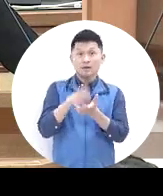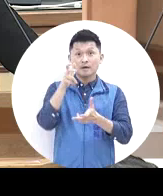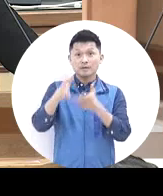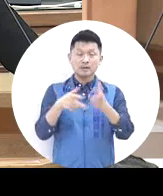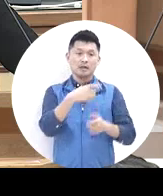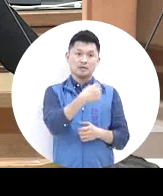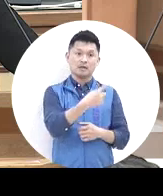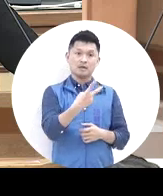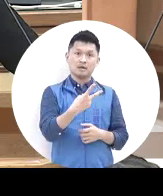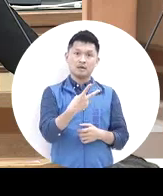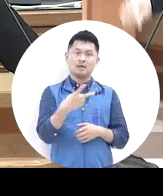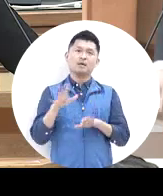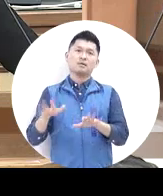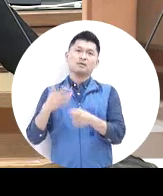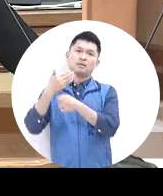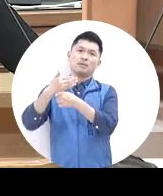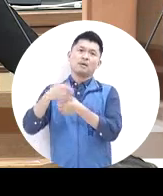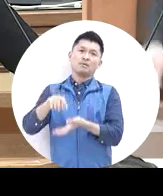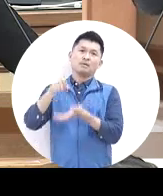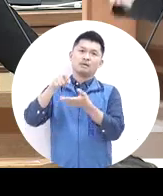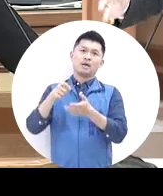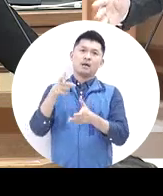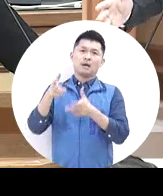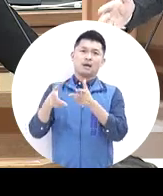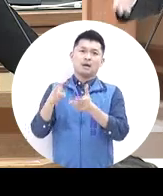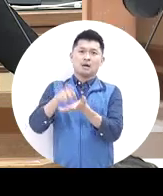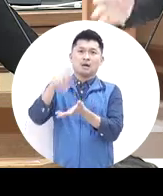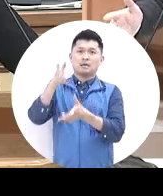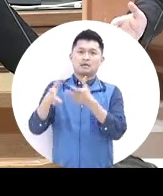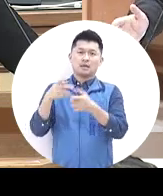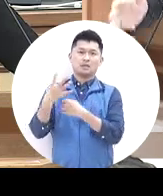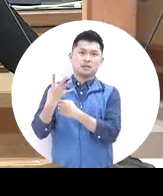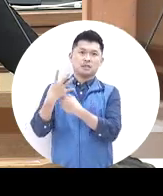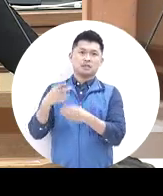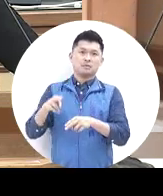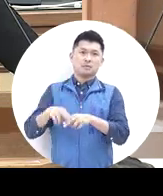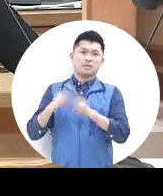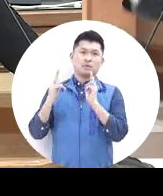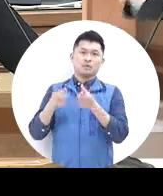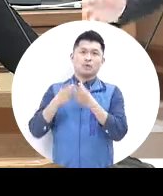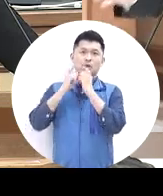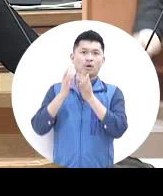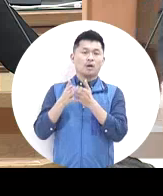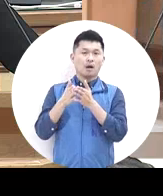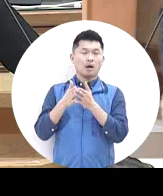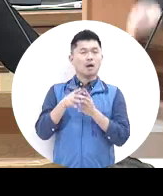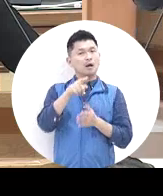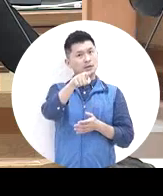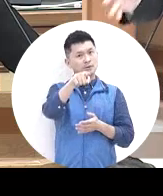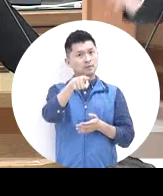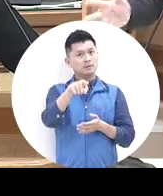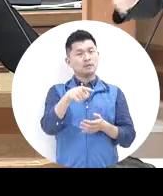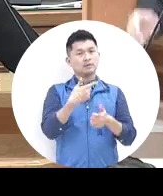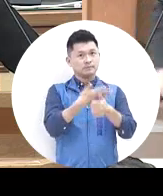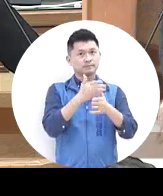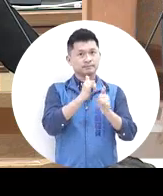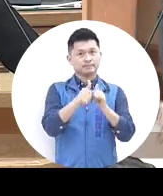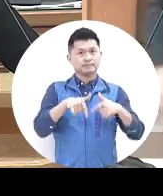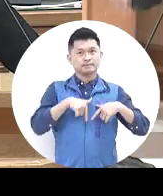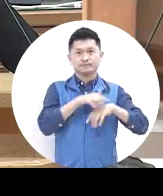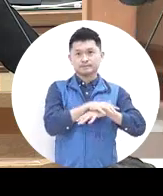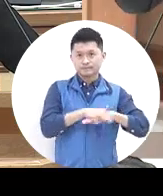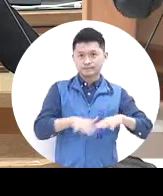马英九又要说重启合适，你的态度跟立场，你要让人民安心，带给人民安